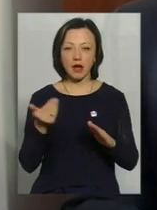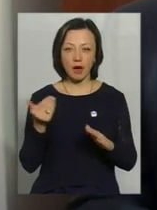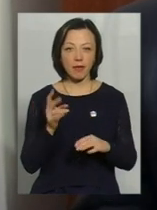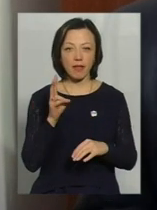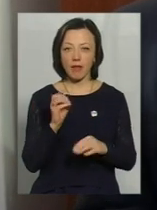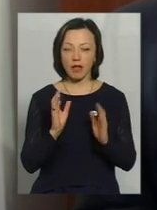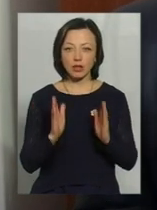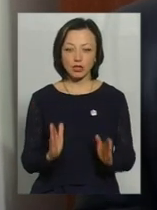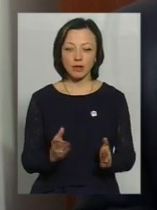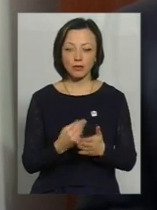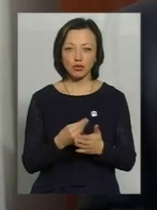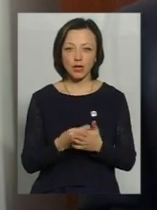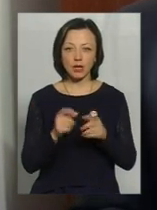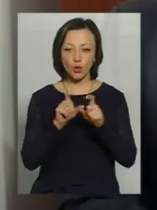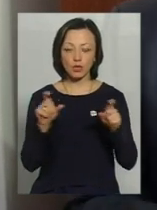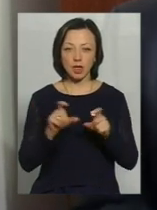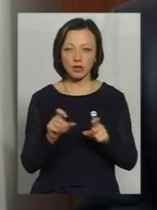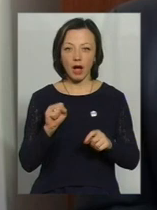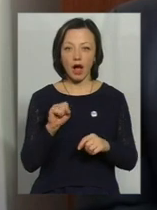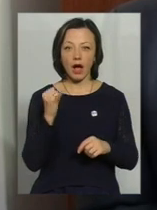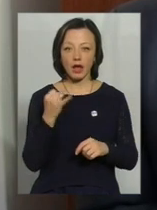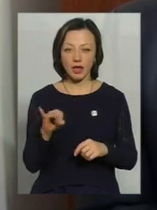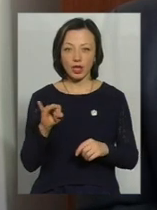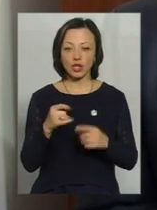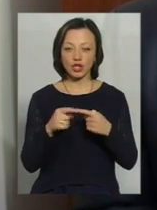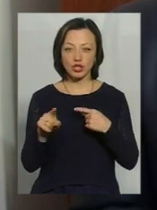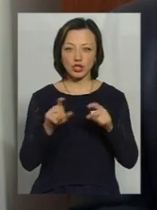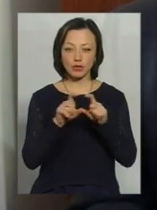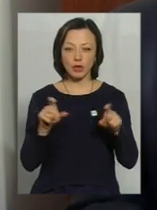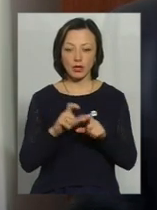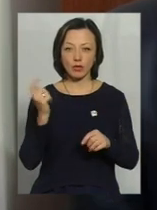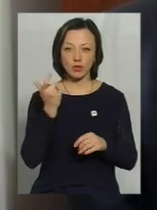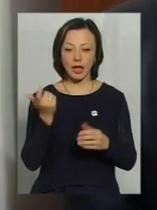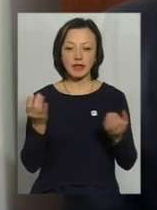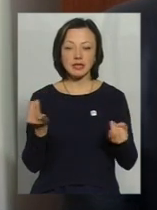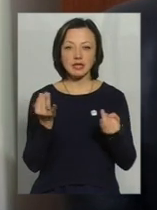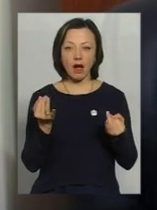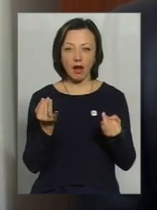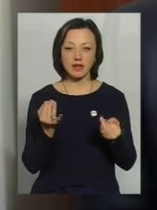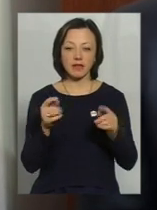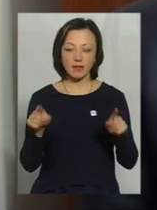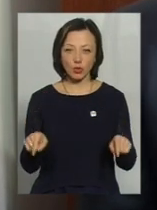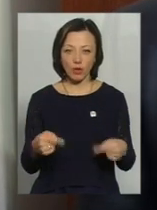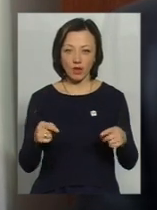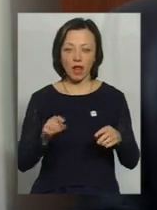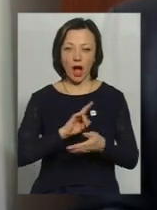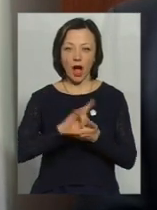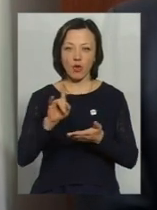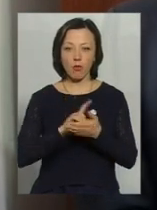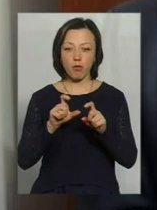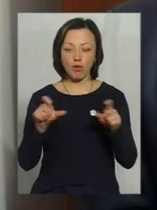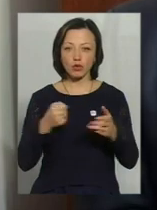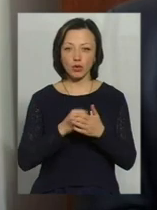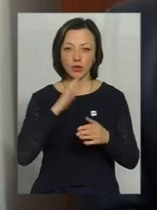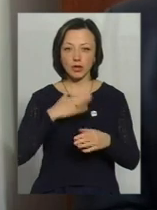не лише тільки бюджетні установи, а й інші суб'єкти господарювання, які зацікавлені відновленню аеропорту, до